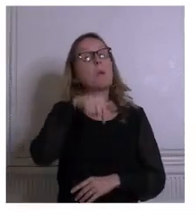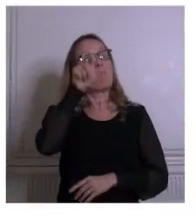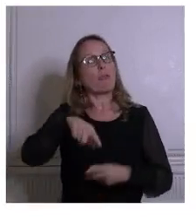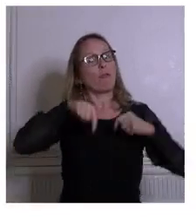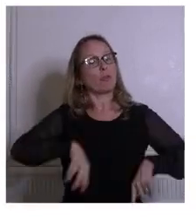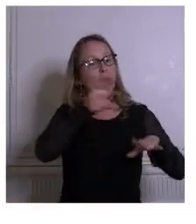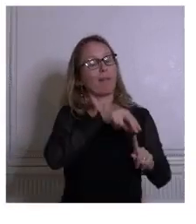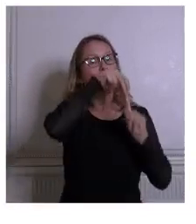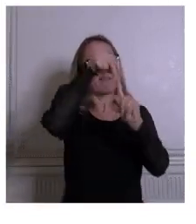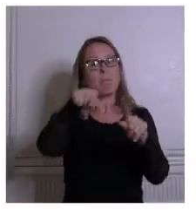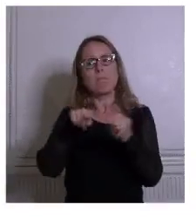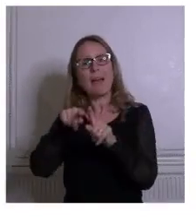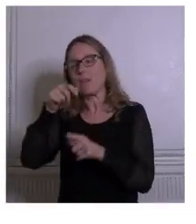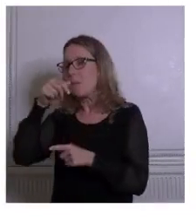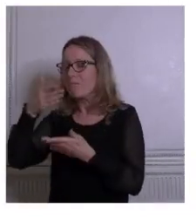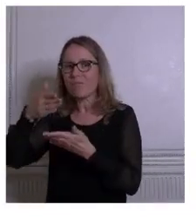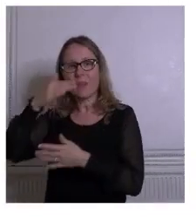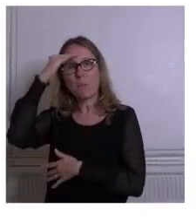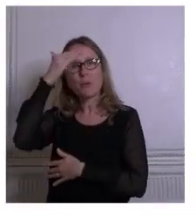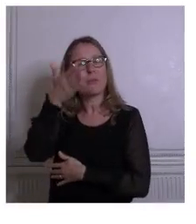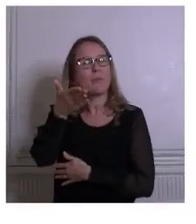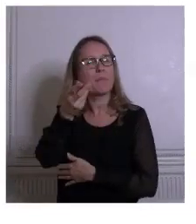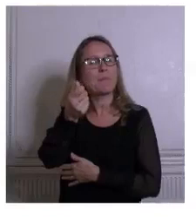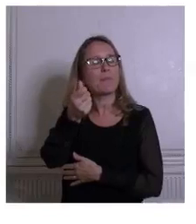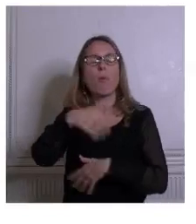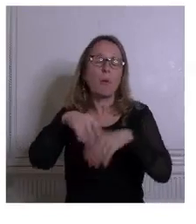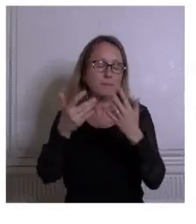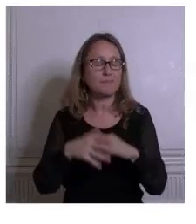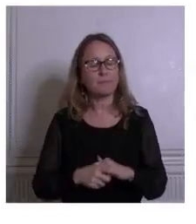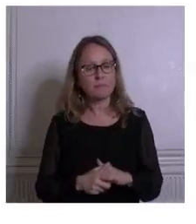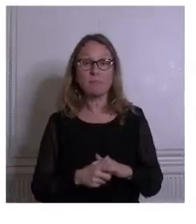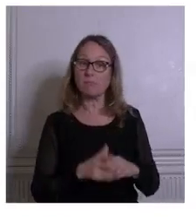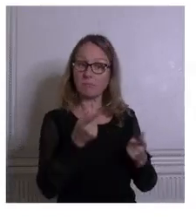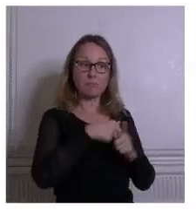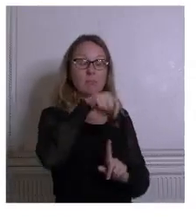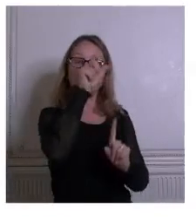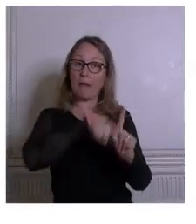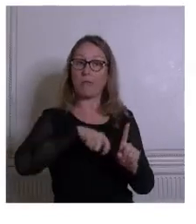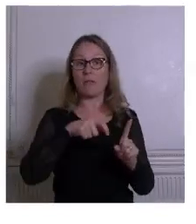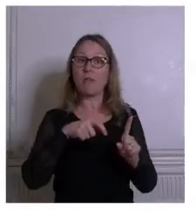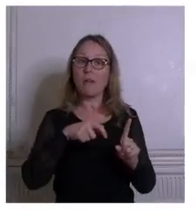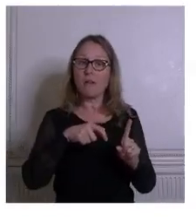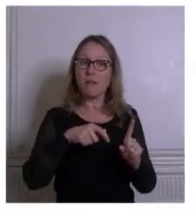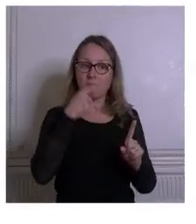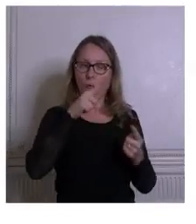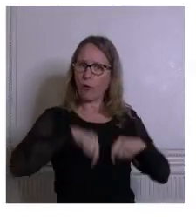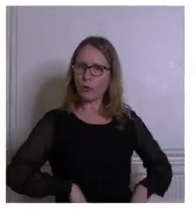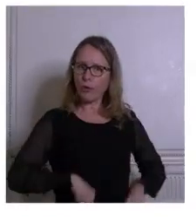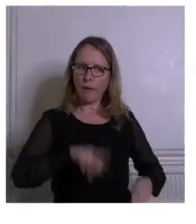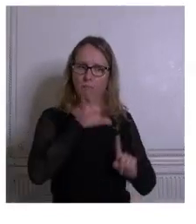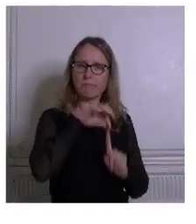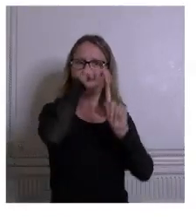où est-ce qu'elle était, mais c'est celle-là. Donc, juste, ma chère collègue, je crois qu'il y a toujours une tradition dans ce conseil municipal, c'est d'éviter la production de